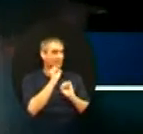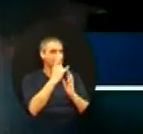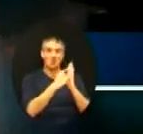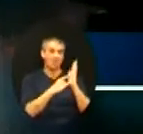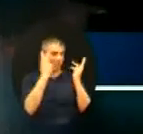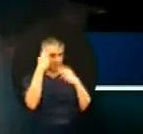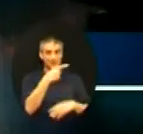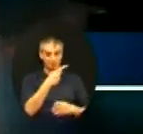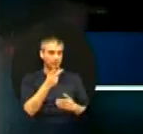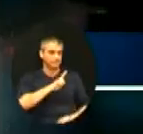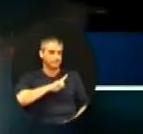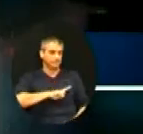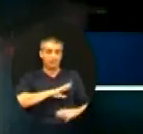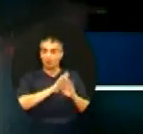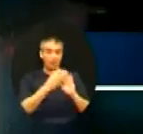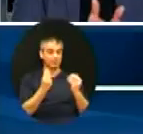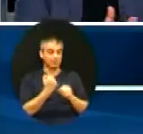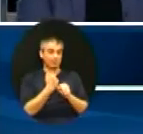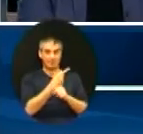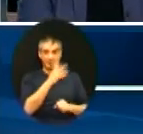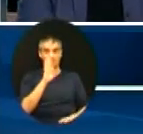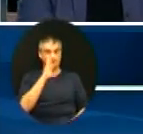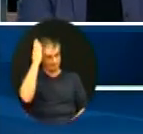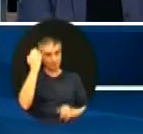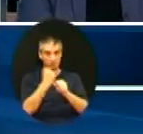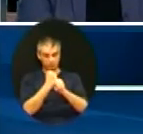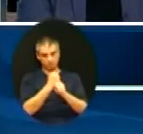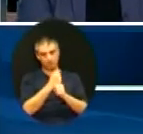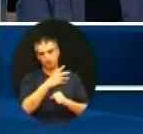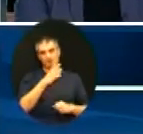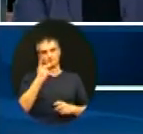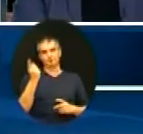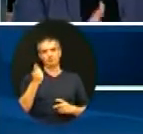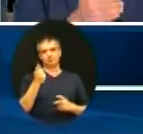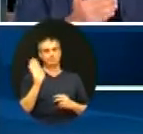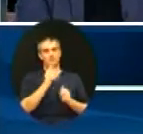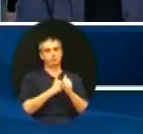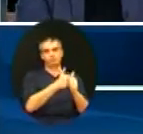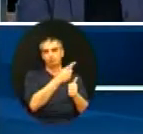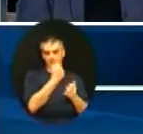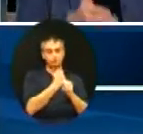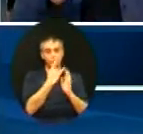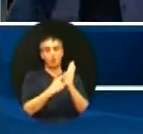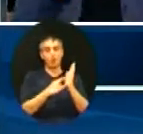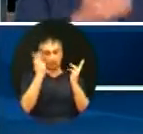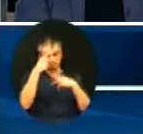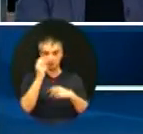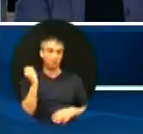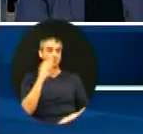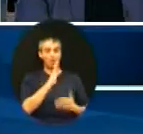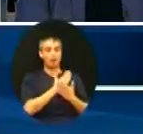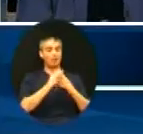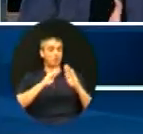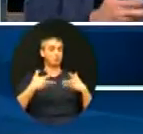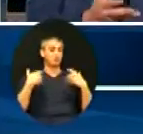בחוק ההסדרה, נאלץ, כי כל דבר שבנט עושה, נתניהו מחרה מחזיק אחריו, העבירו את חוק ההסדרה, באה החלטה